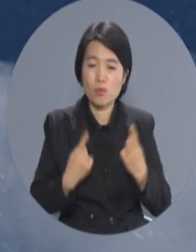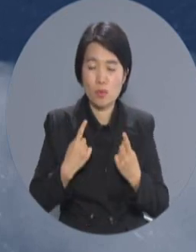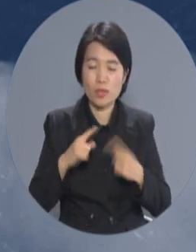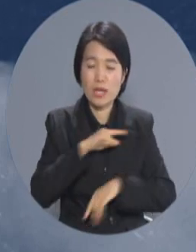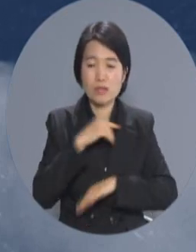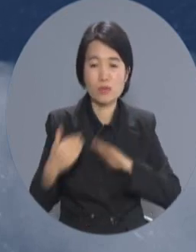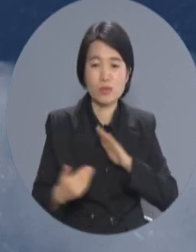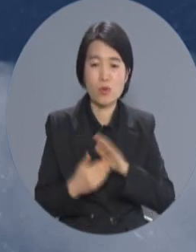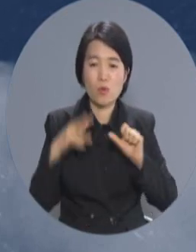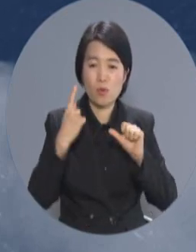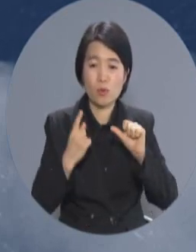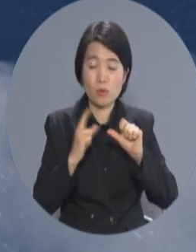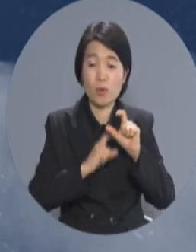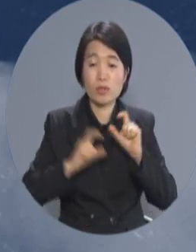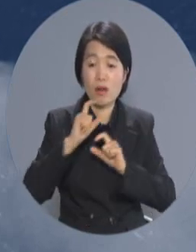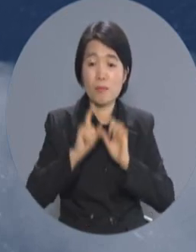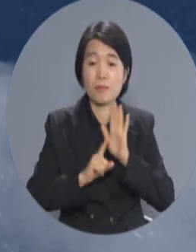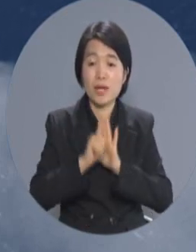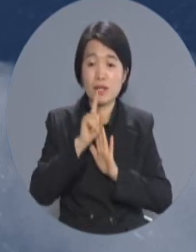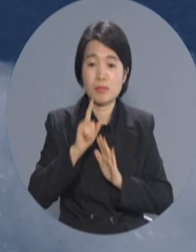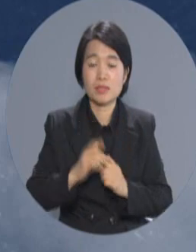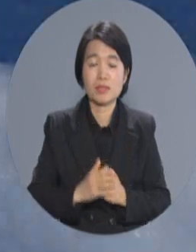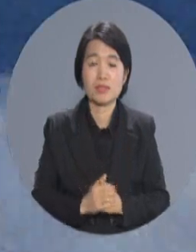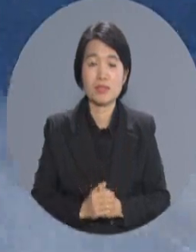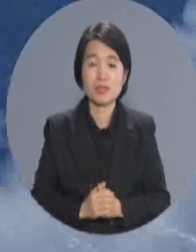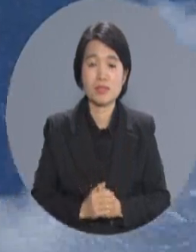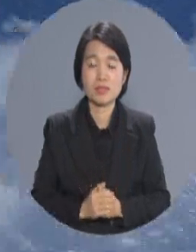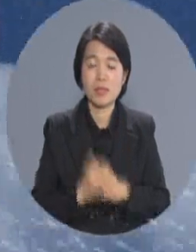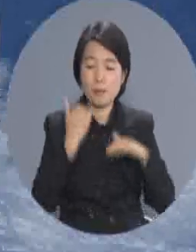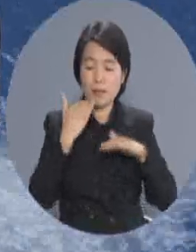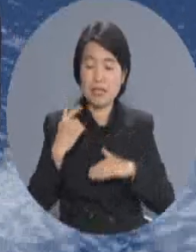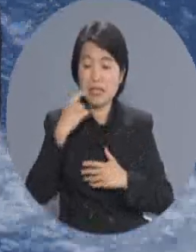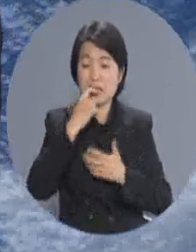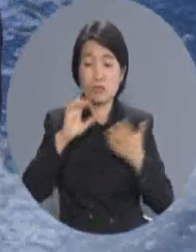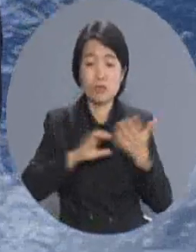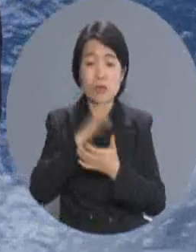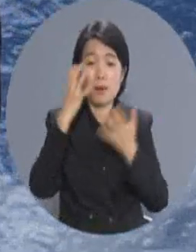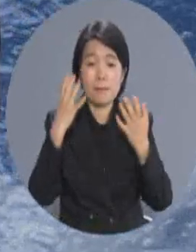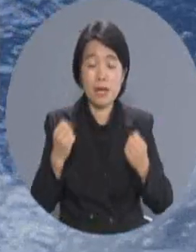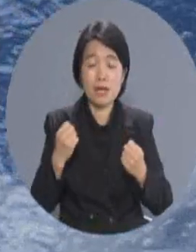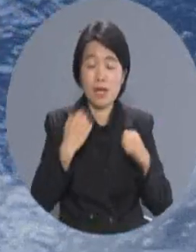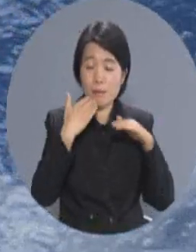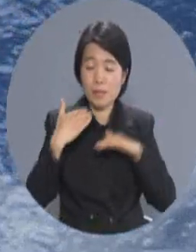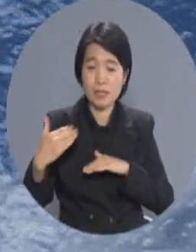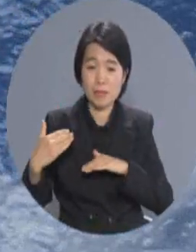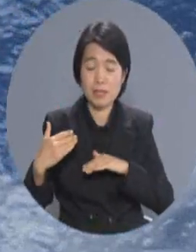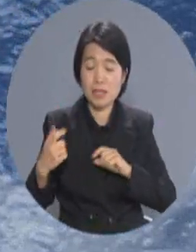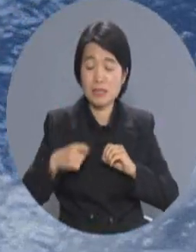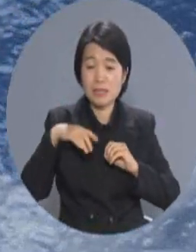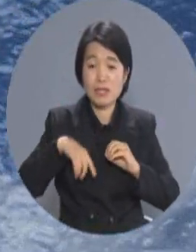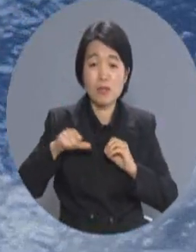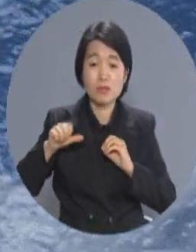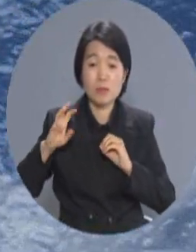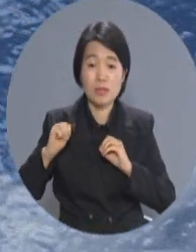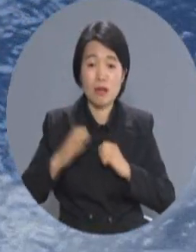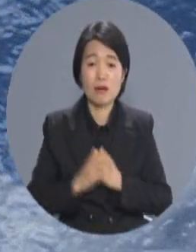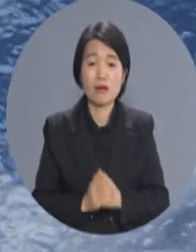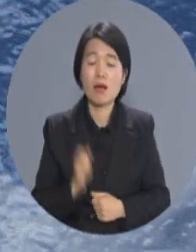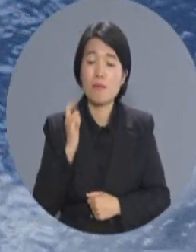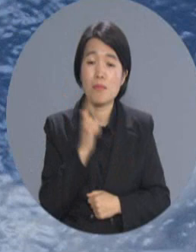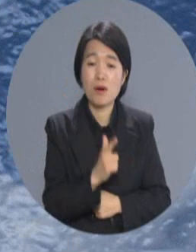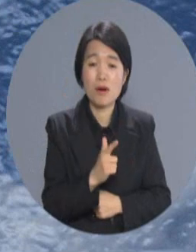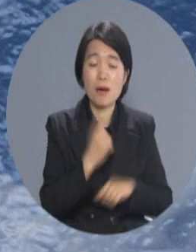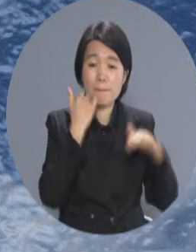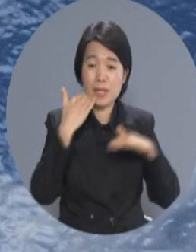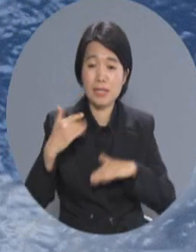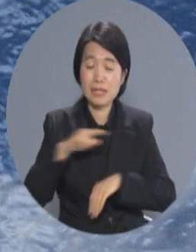최고 5도 가까이 오르겠습니다 해상에도 구름 많은 가운데 바다의 물결은 앞바다에서 0.5m